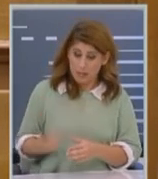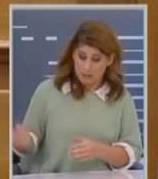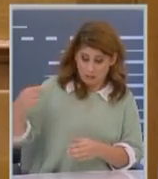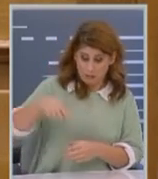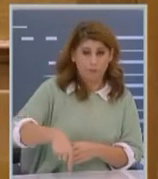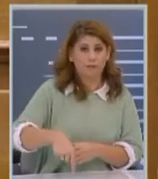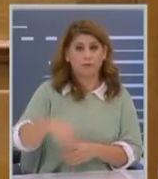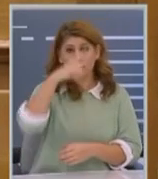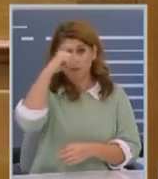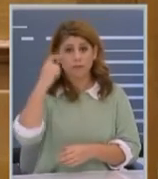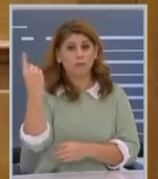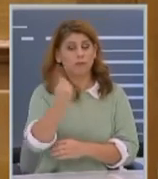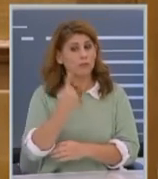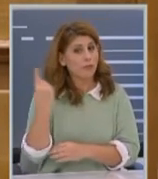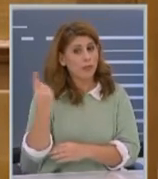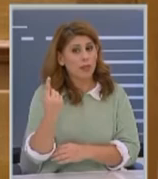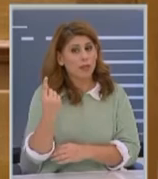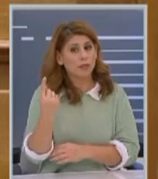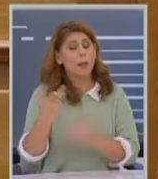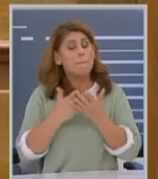τις δύσκολες συνθήκες